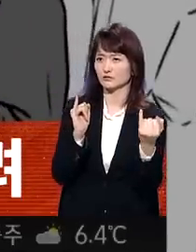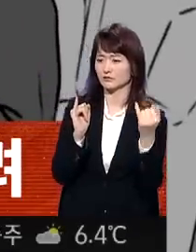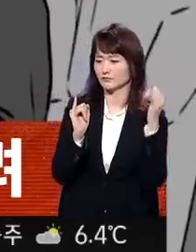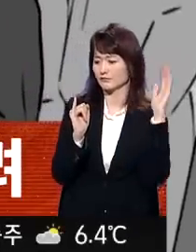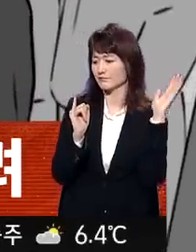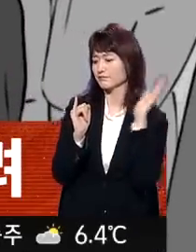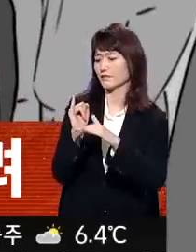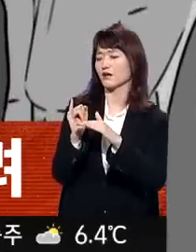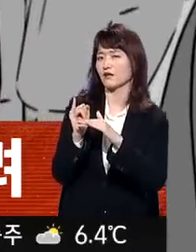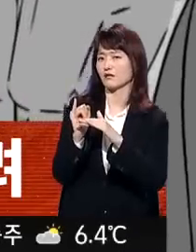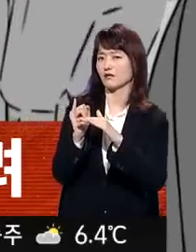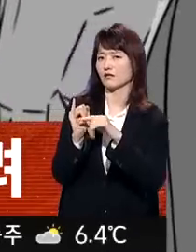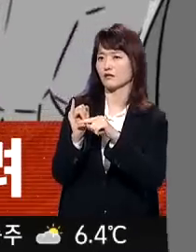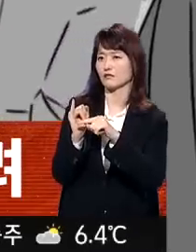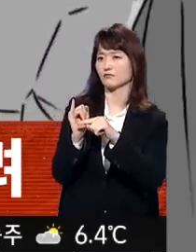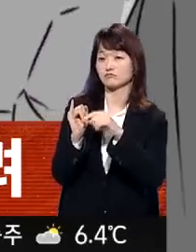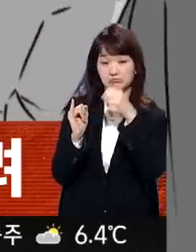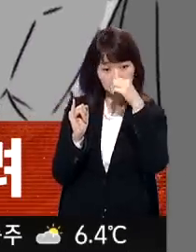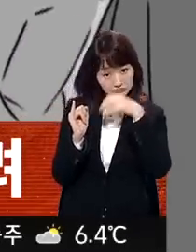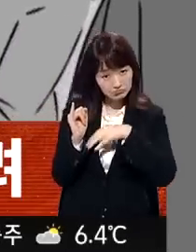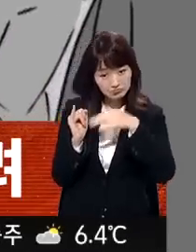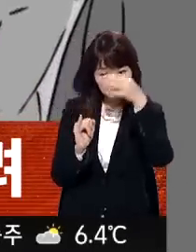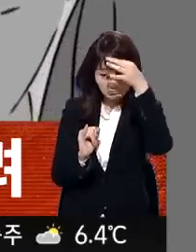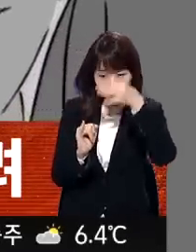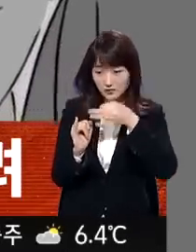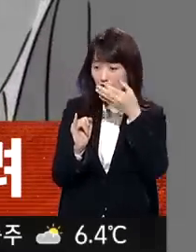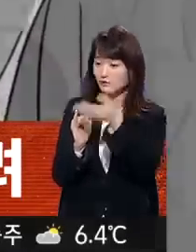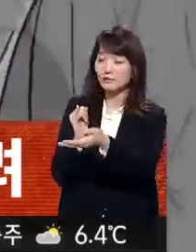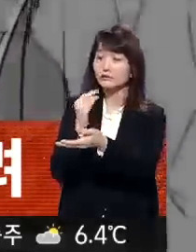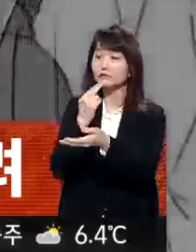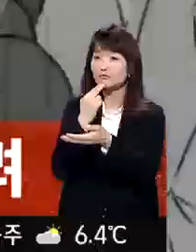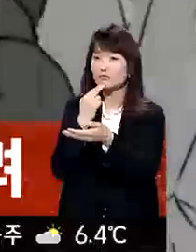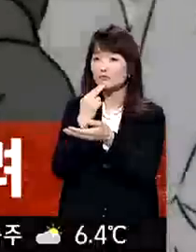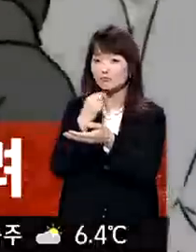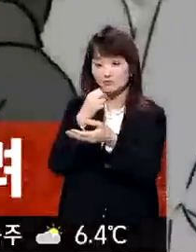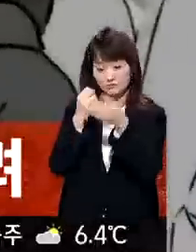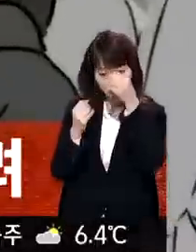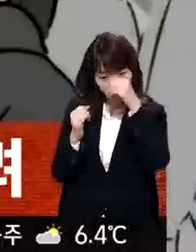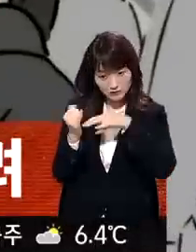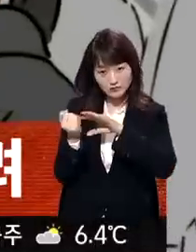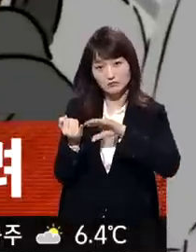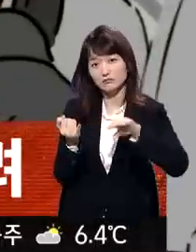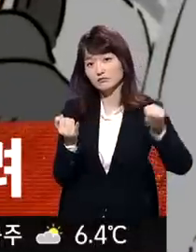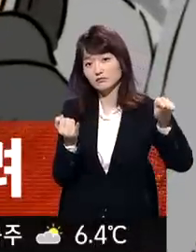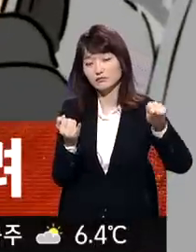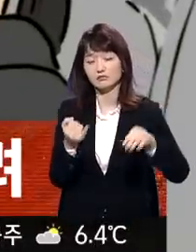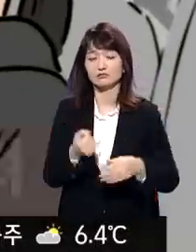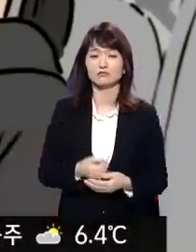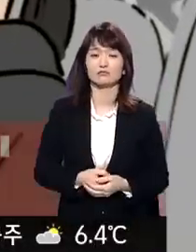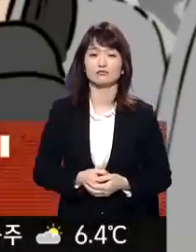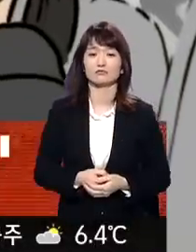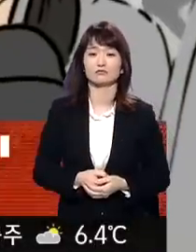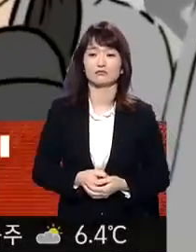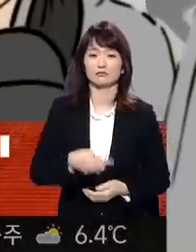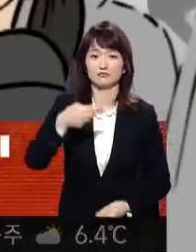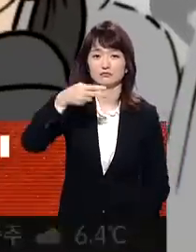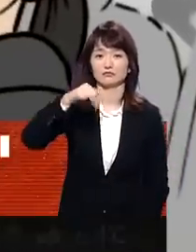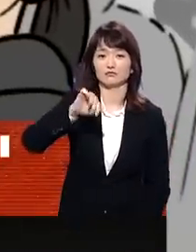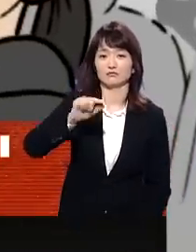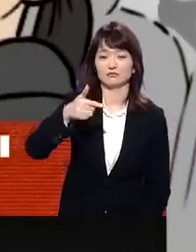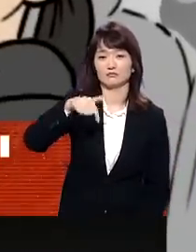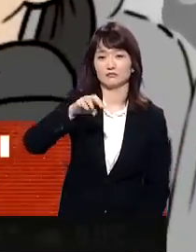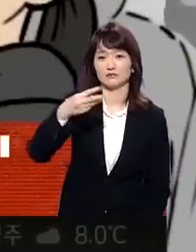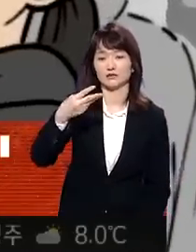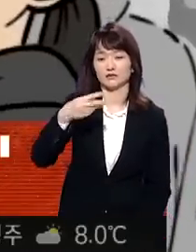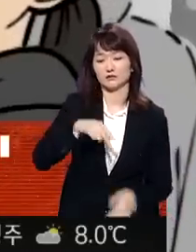난 이후에 그냥 아무런 사과도 없이 그냥 쑥 지나갔다는 거예요. 그렇습니다. 아마 그 신길역 환승 주차장이 좀